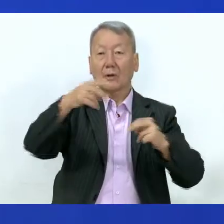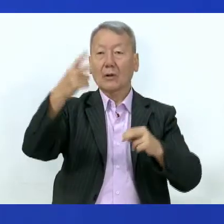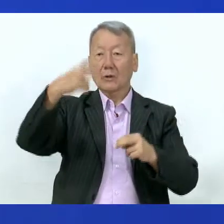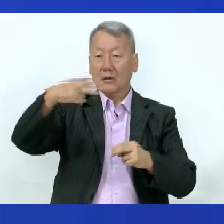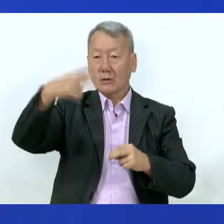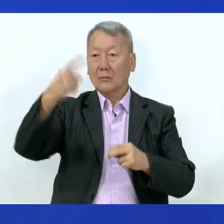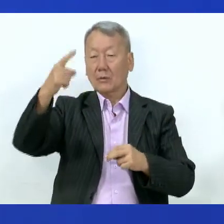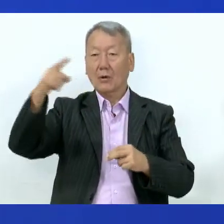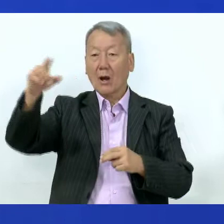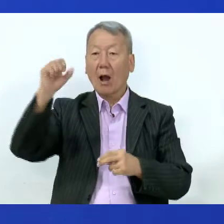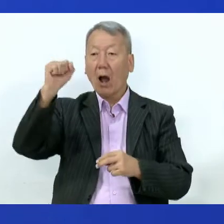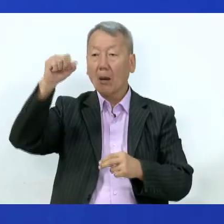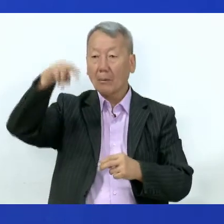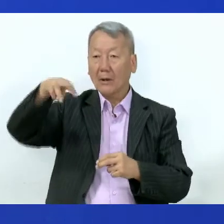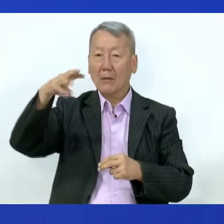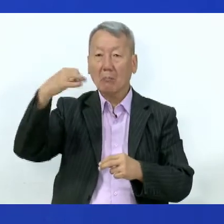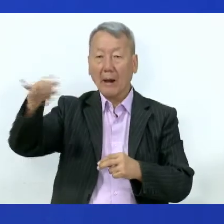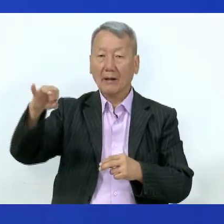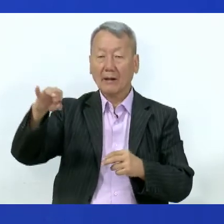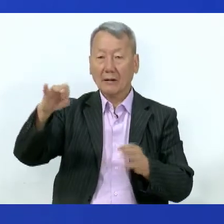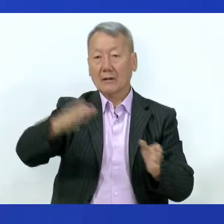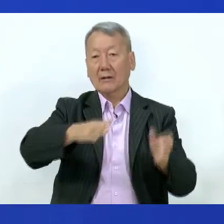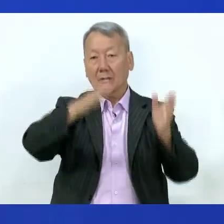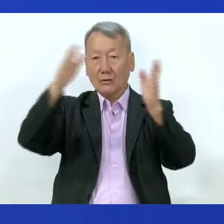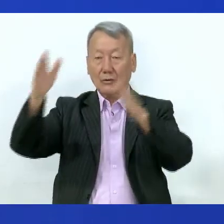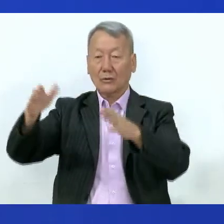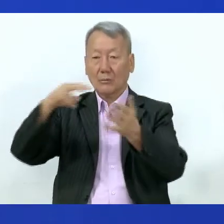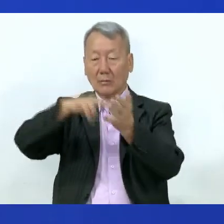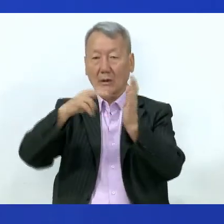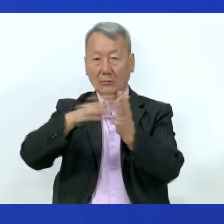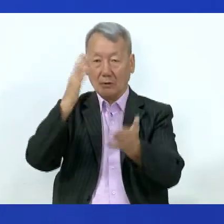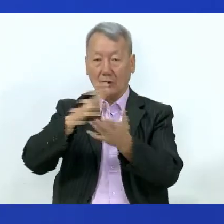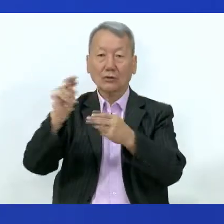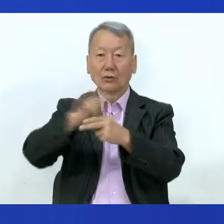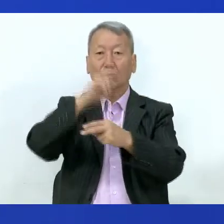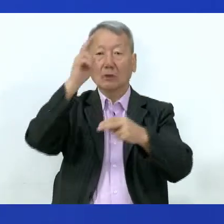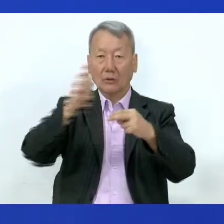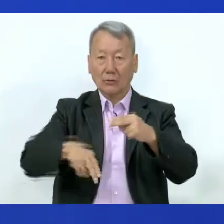жылдың апырен май айыларына бүткөріп ұландарылыда.